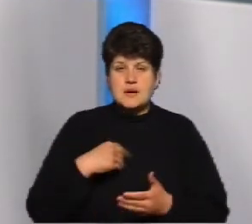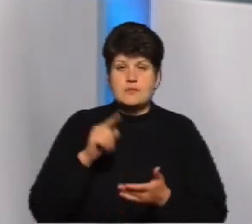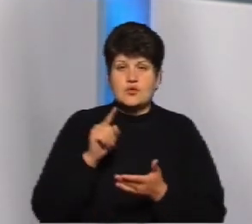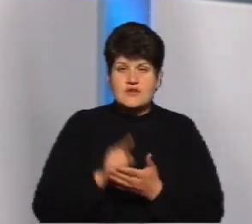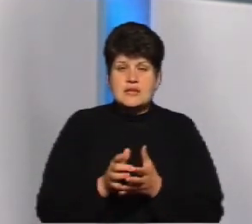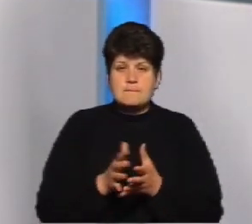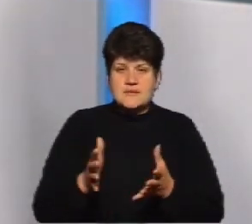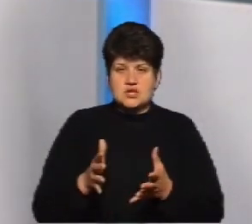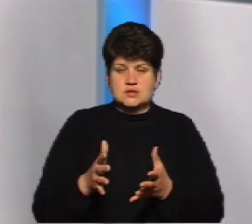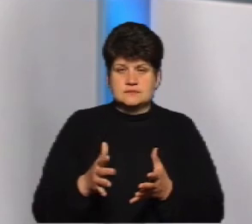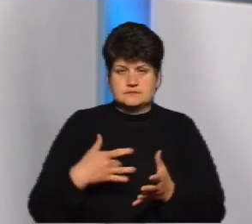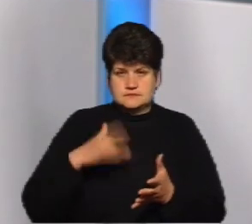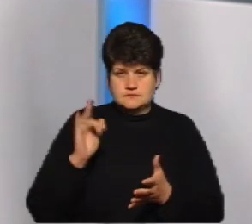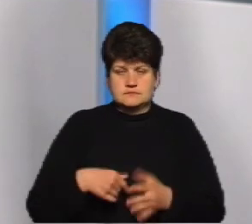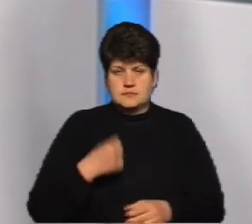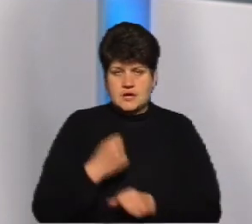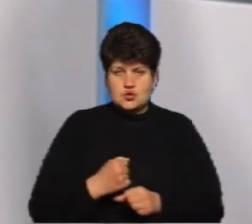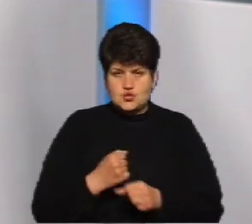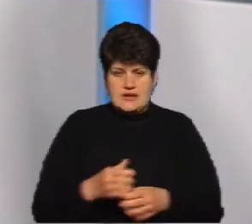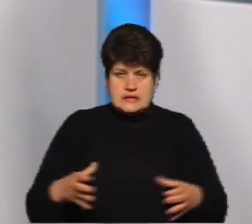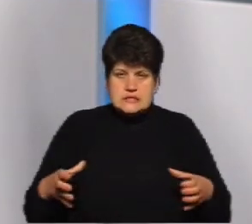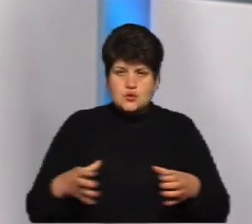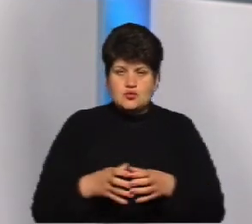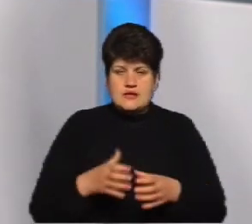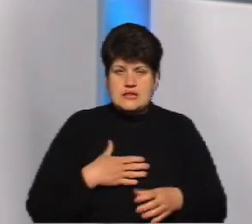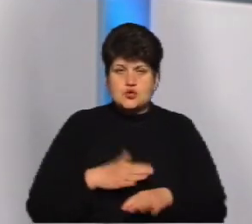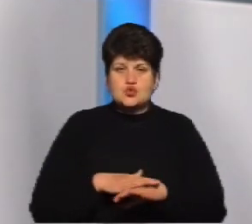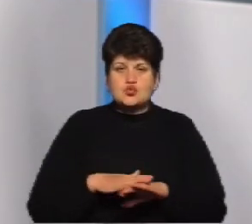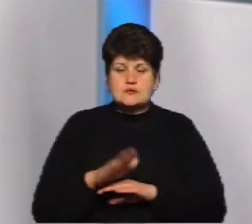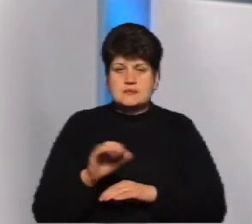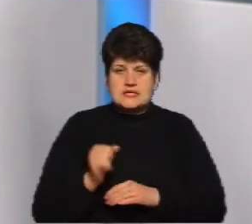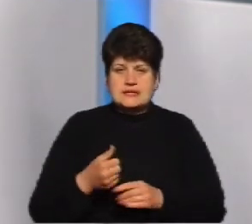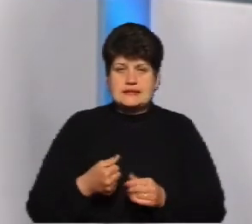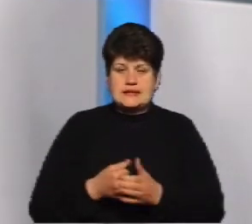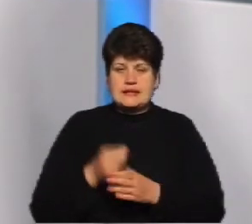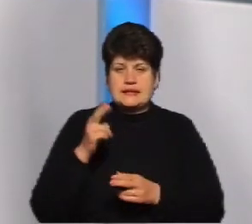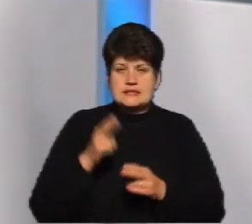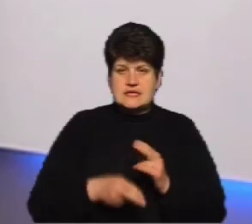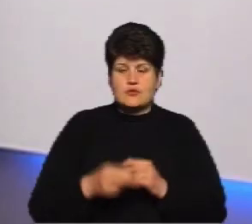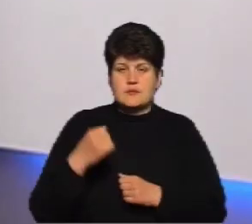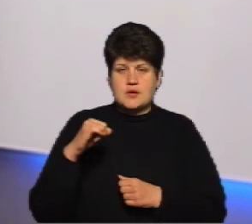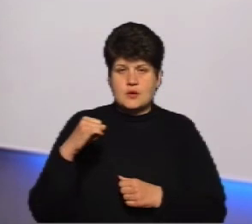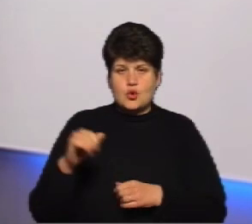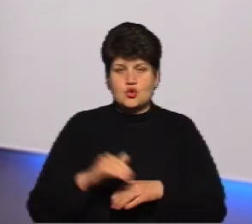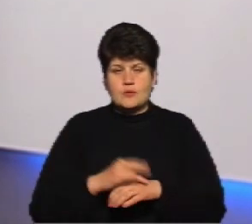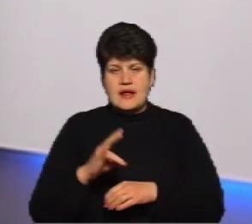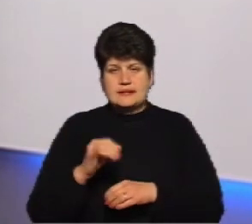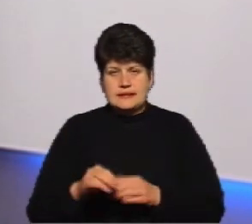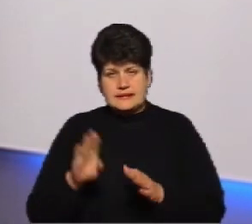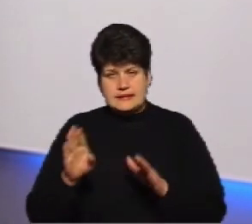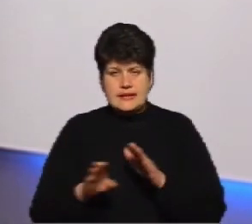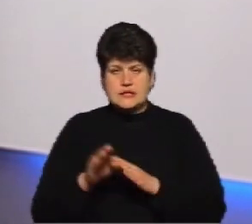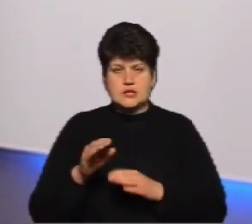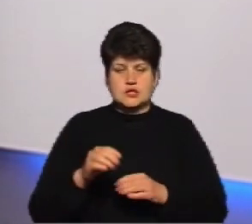рішуче працювати над згуртуванням нашого суспільства для остаточної перемоги добра над злом. І ще одне питання хочу поставити.